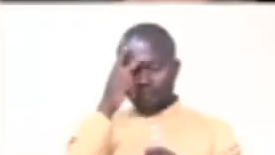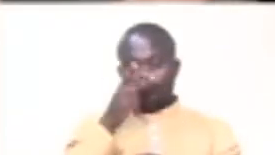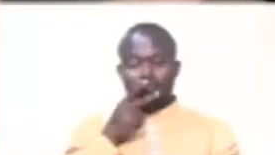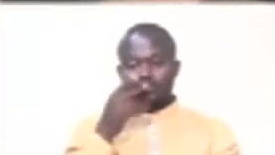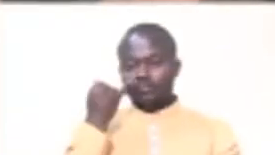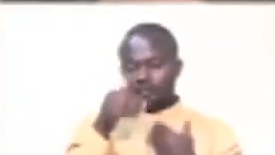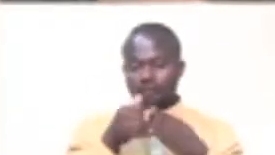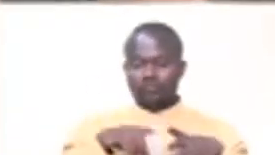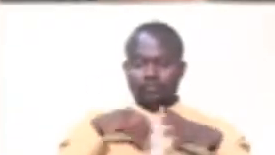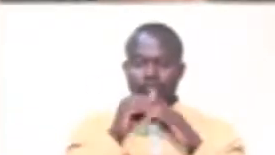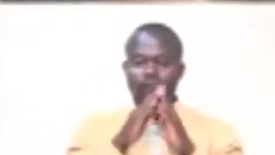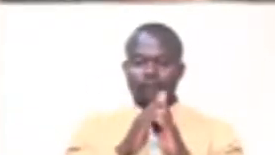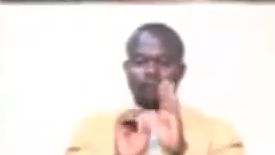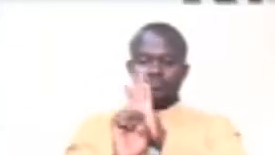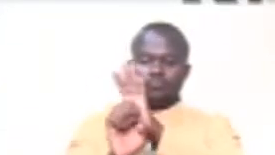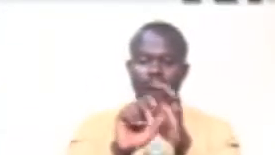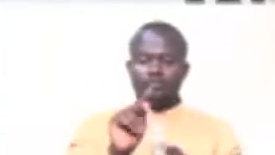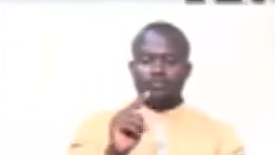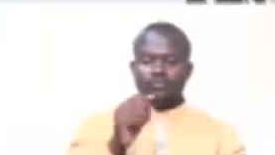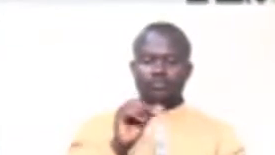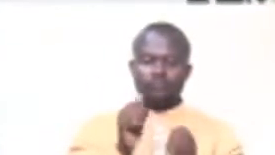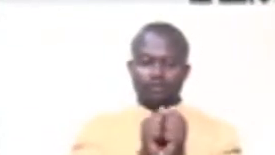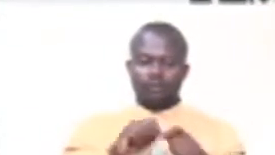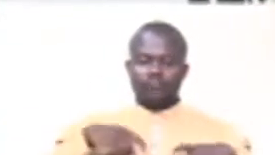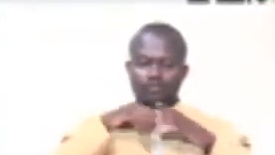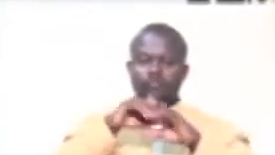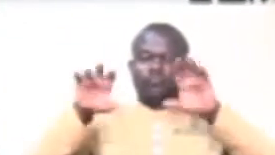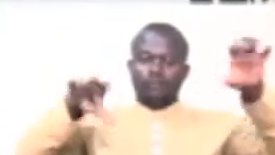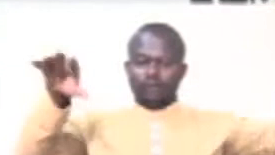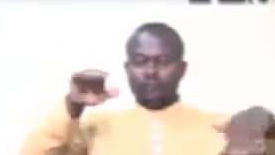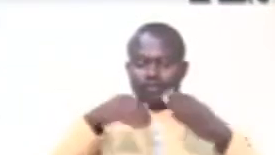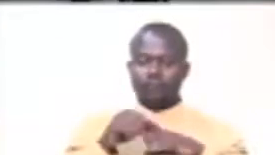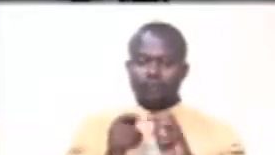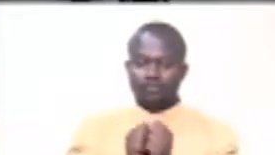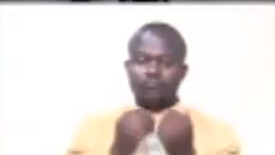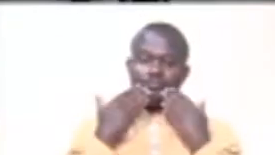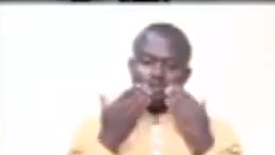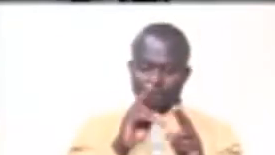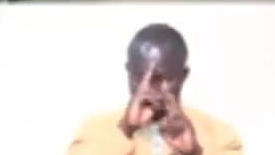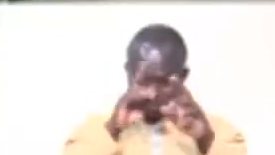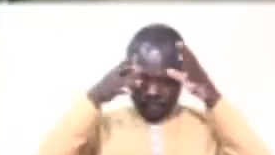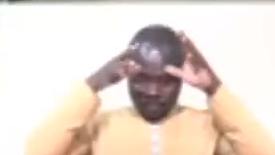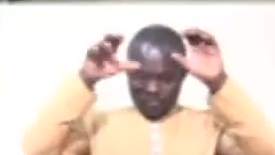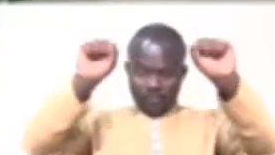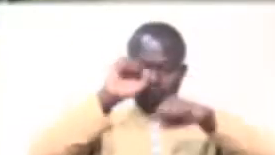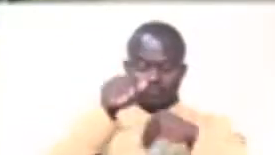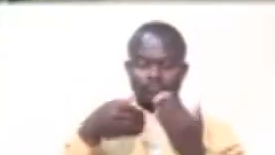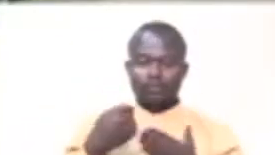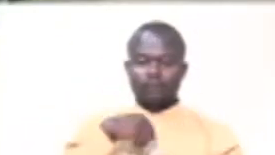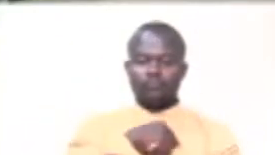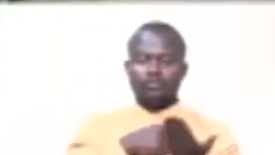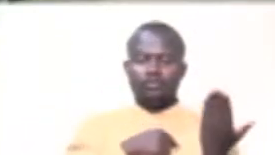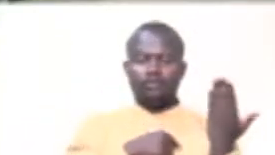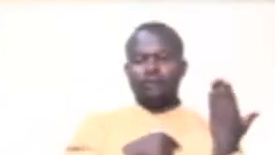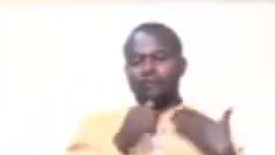Yaba batujwe mu mudugudu w'icyitegererezo wa Kinigi ndetse n'abaturuka impande zitandukanye bashimira umukuru w'igihugu bakamwizeza ko